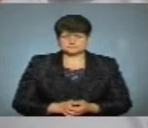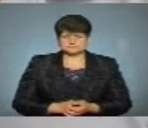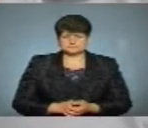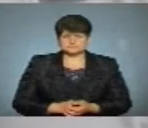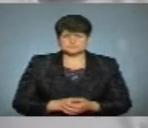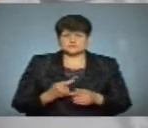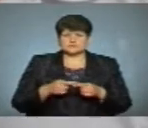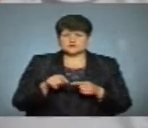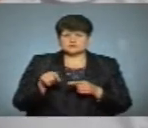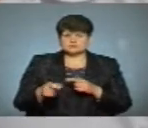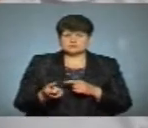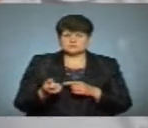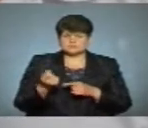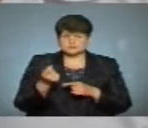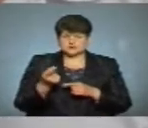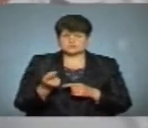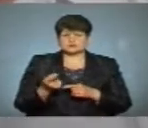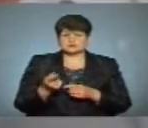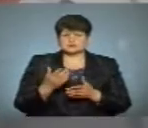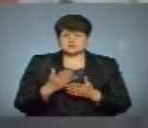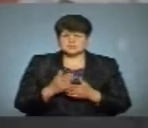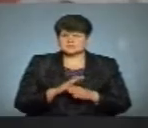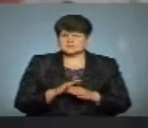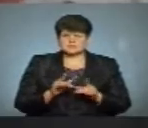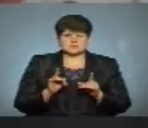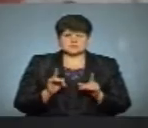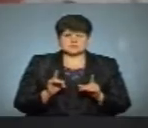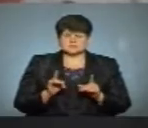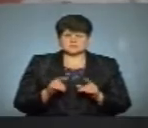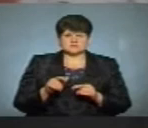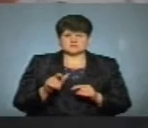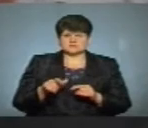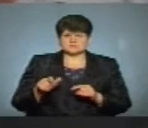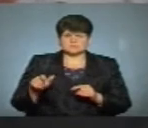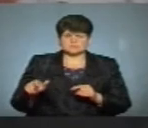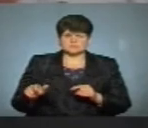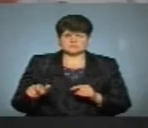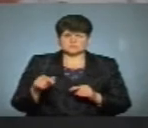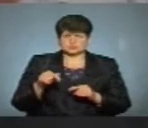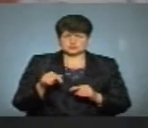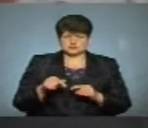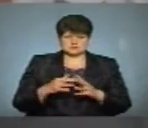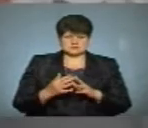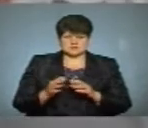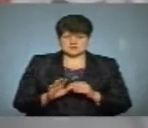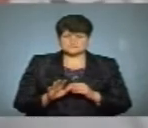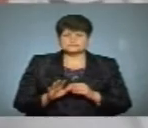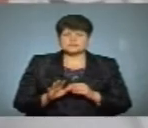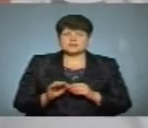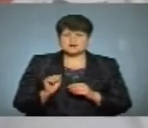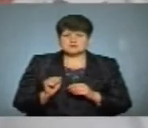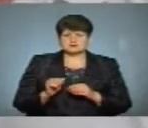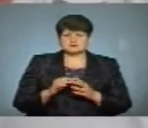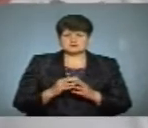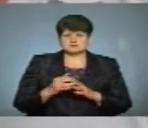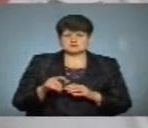В цьому спалаху задіяні не тільки мешканці власне цього села, а й